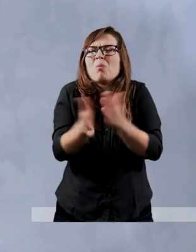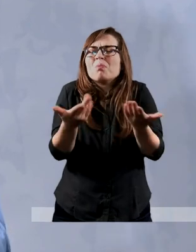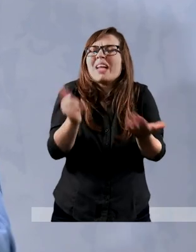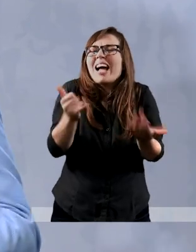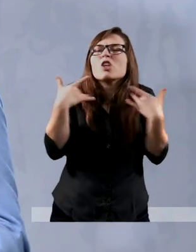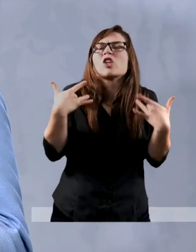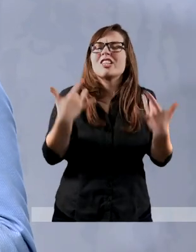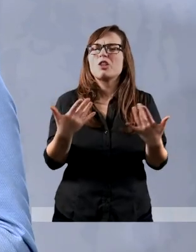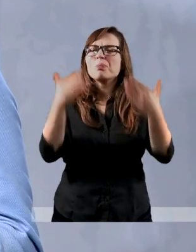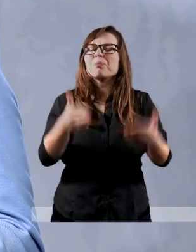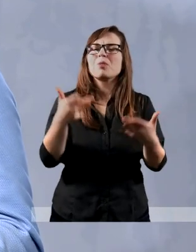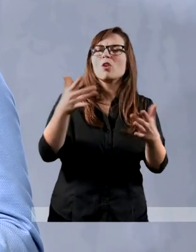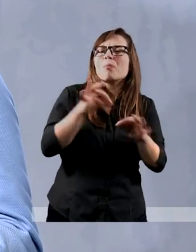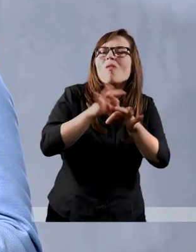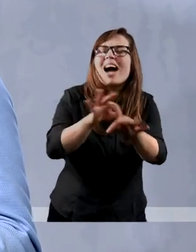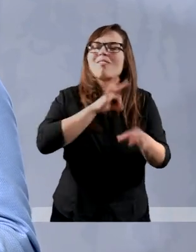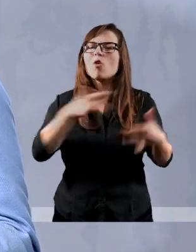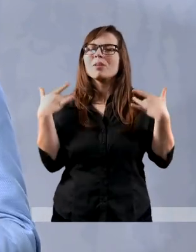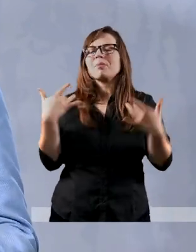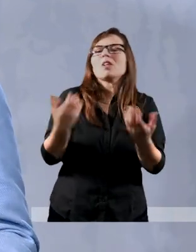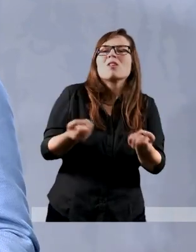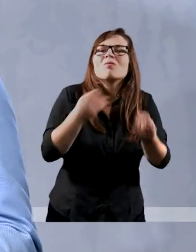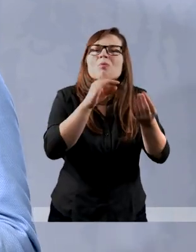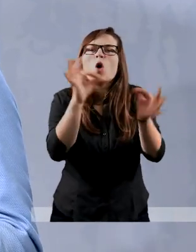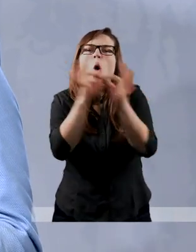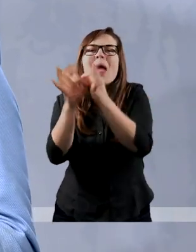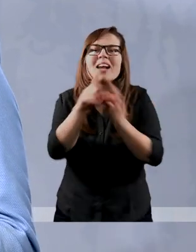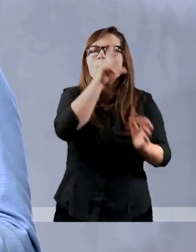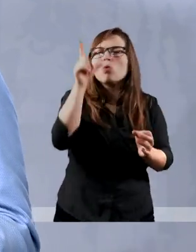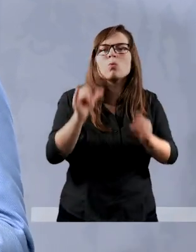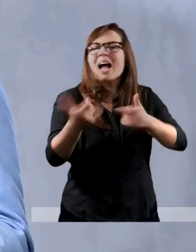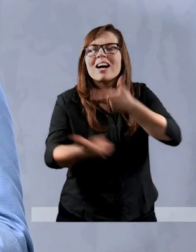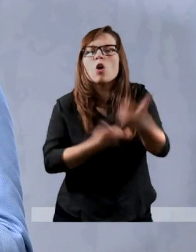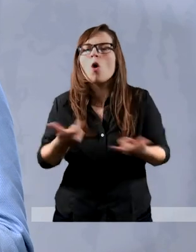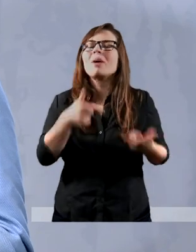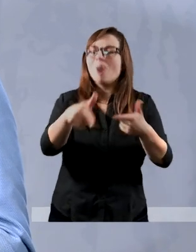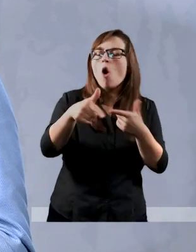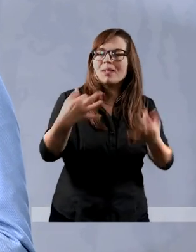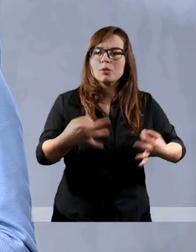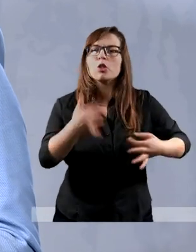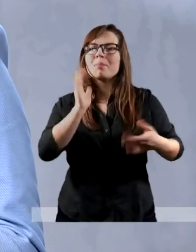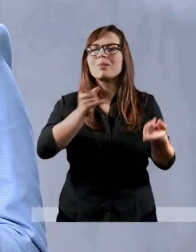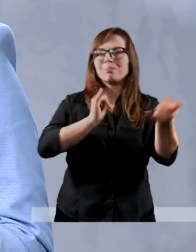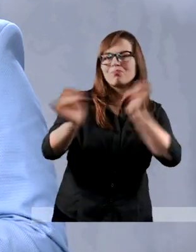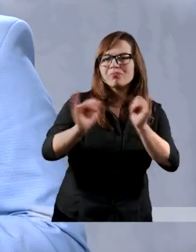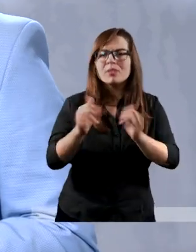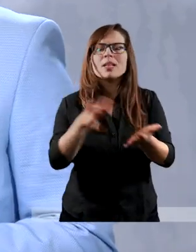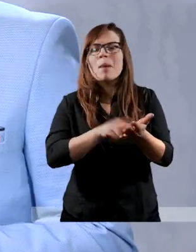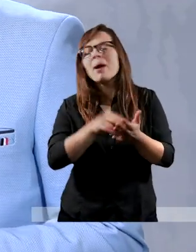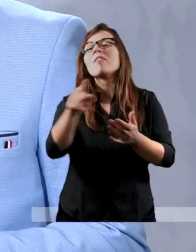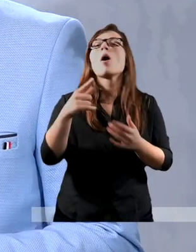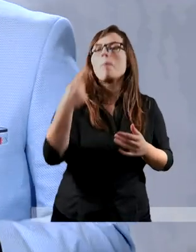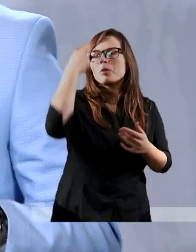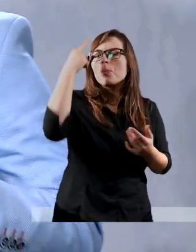tak żyć, jak współżyć z innymi ludźmi. I o tych radach dzisiaj będziemy sobie rozmawiać. Ja